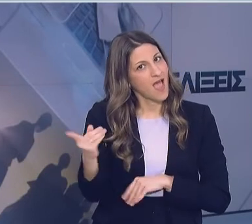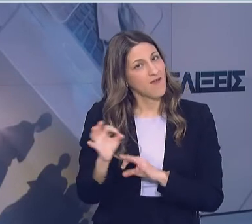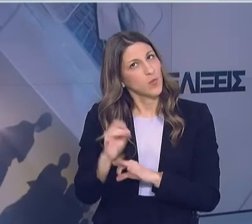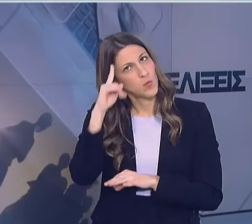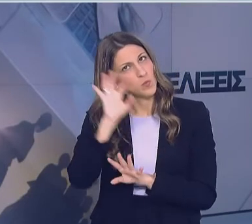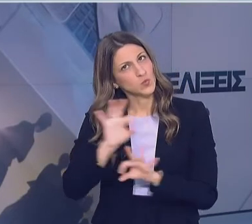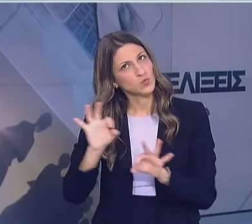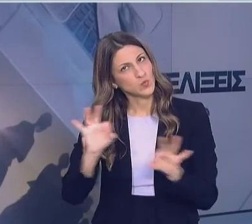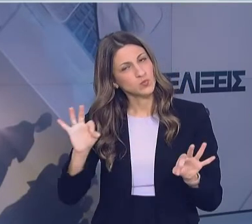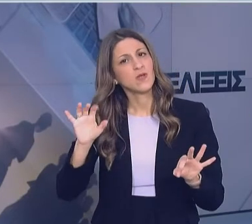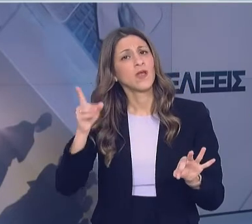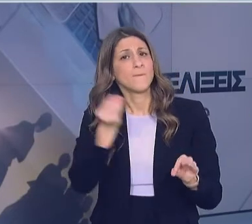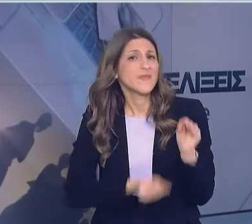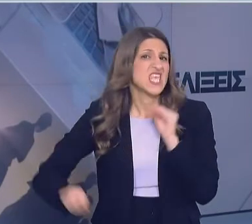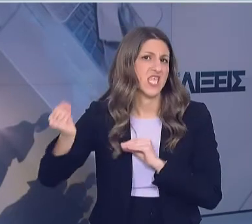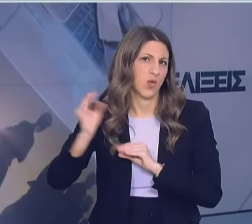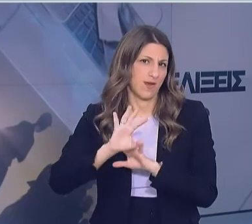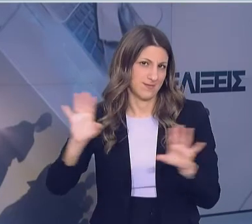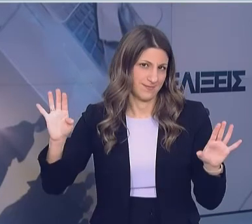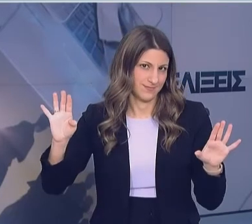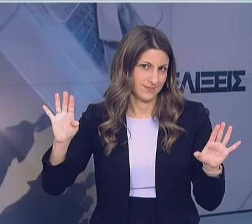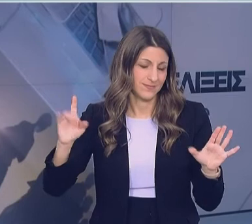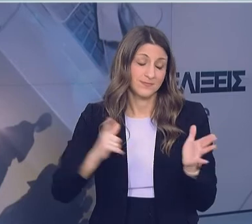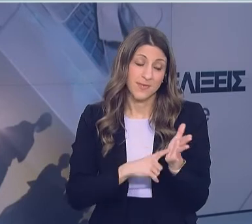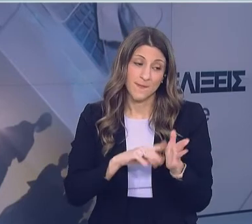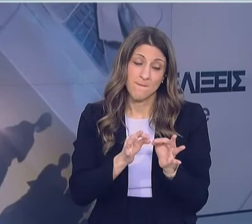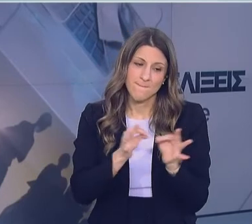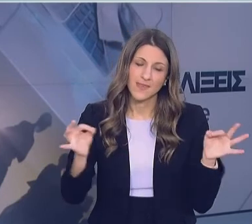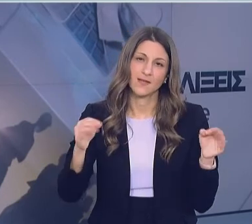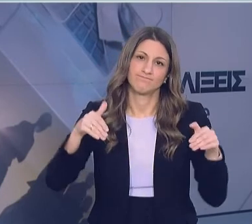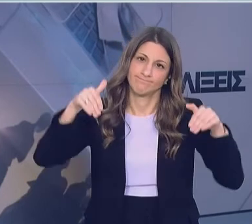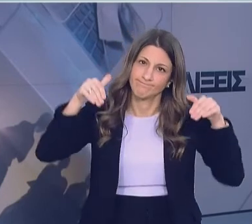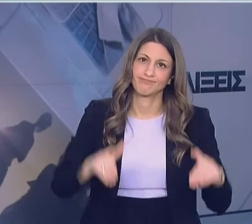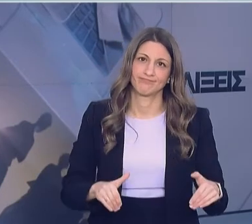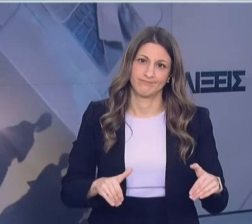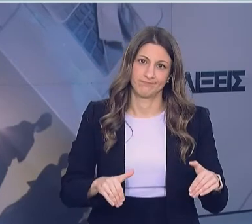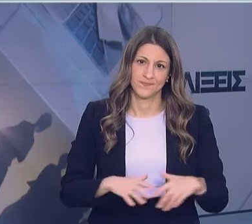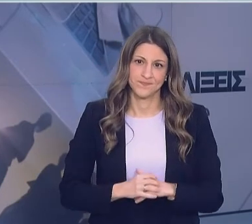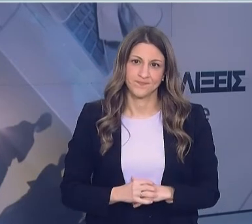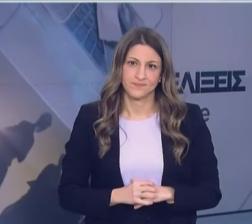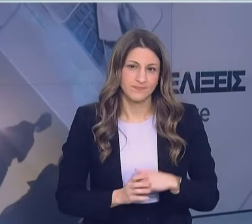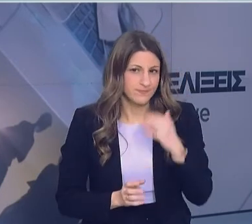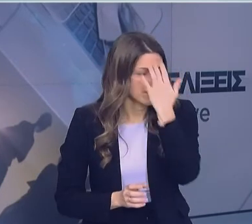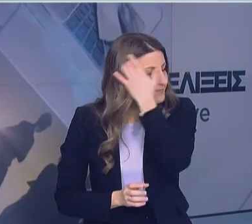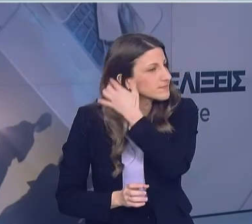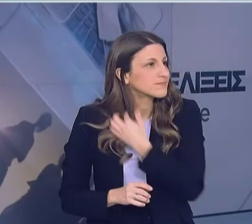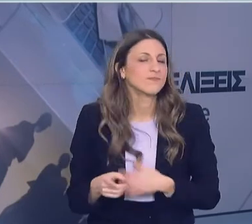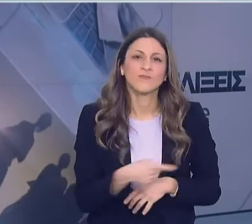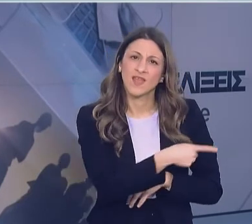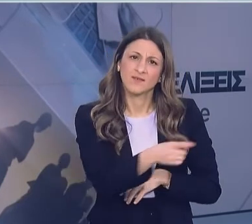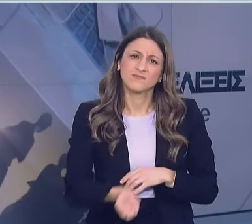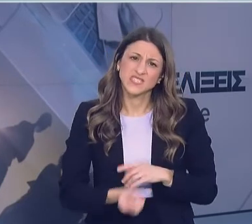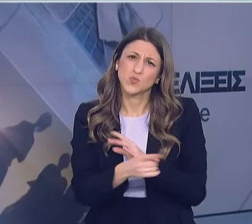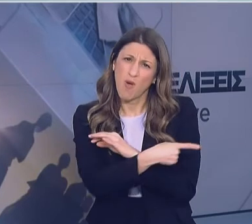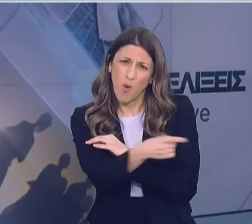γιατί θα μας διαλύσει. Θα μας διαλύσει γρήγορα. Και εγώ δεν θέλω να δω στην πατρίδα μου και φαντάζομαι όλοι οι συμπολίτες